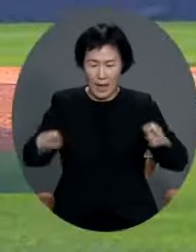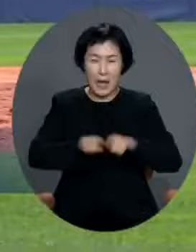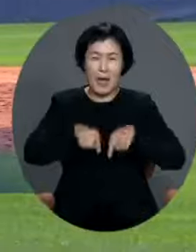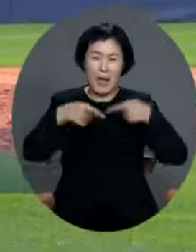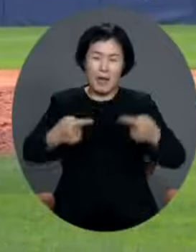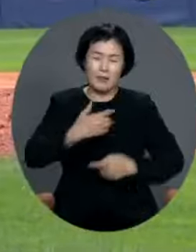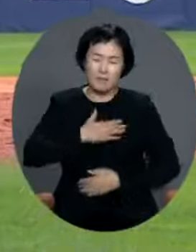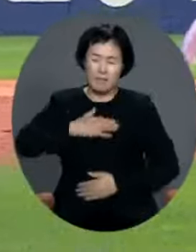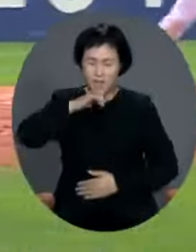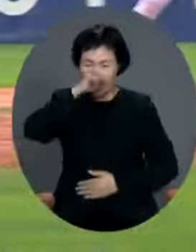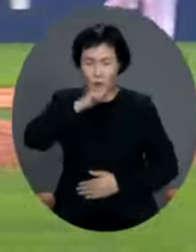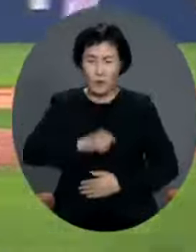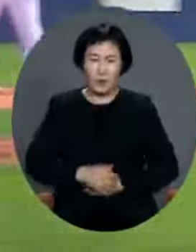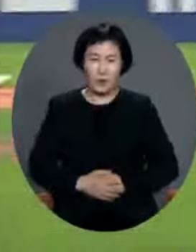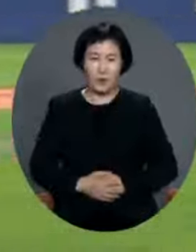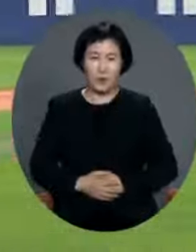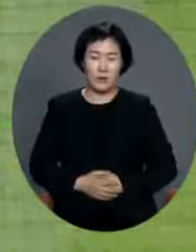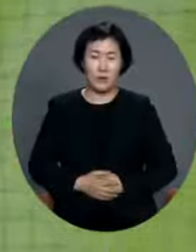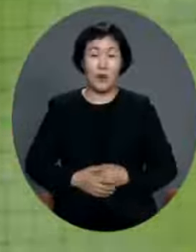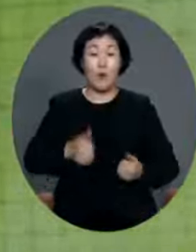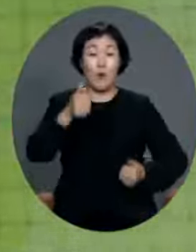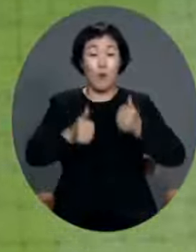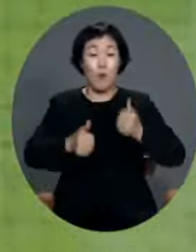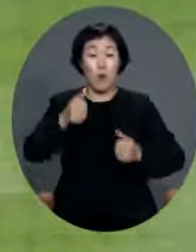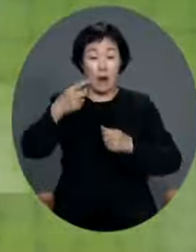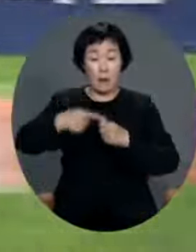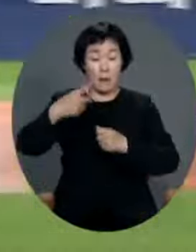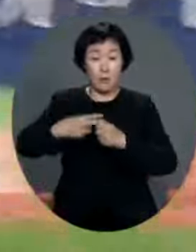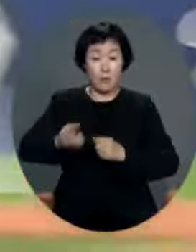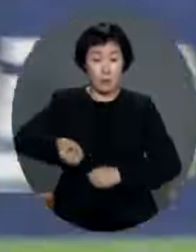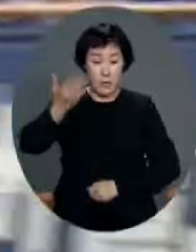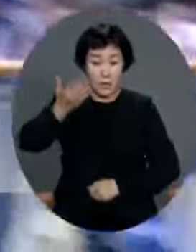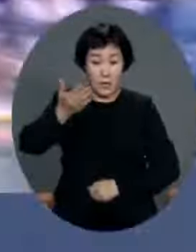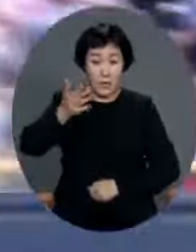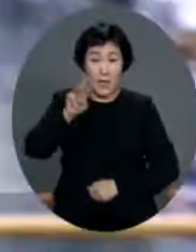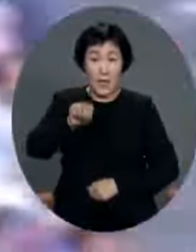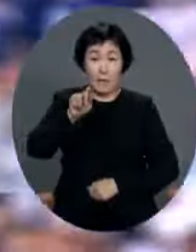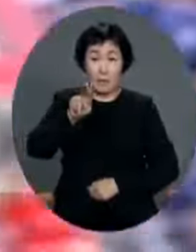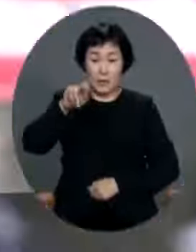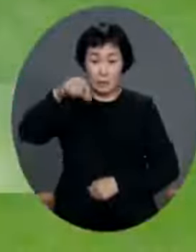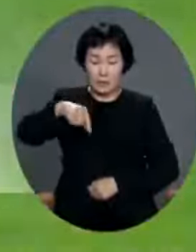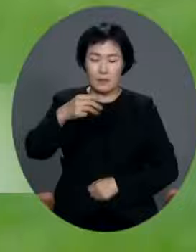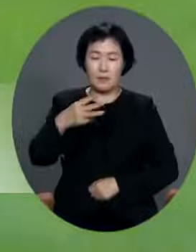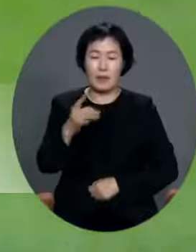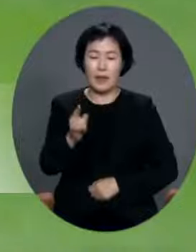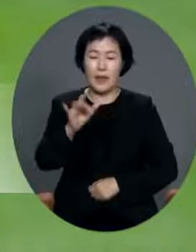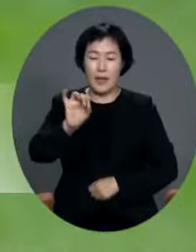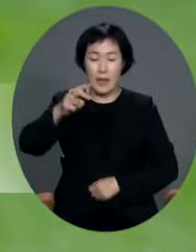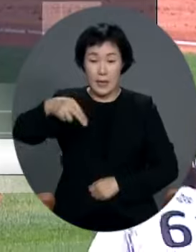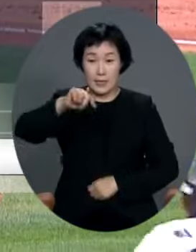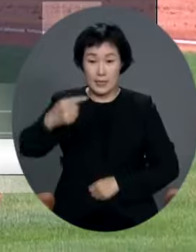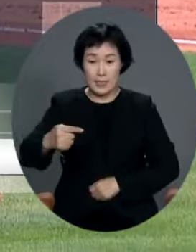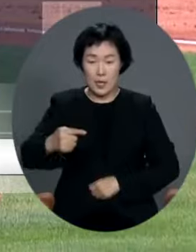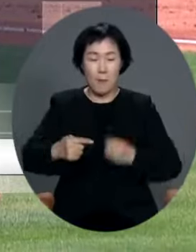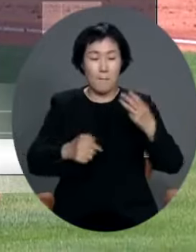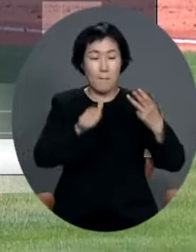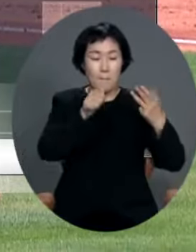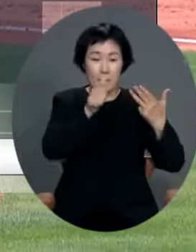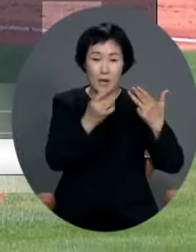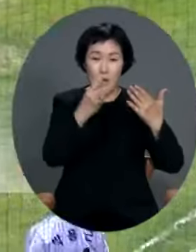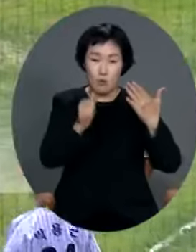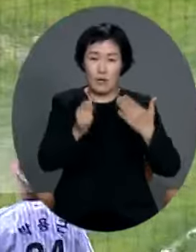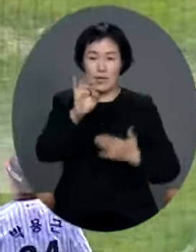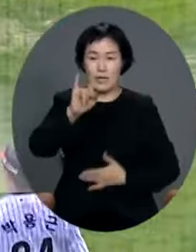있습니다. 플레이오프 무대에서 2승을 챙긴 시리즈 MVP 레이스부터 8회와 9회 LG의 추격을 이겨낸